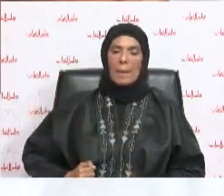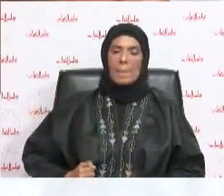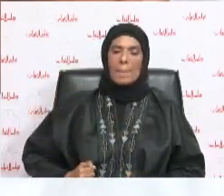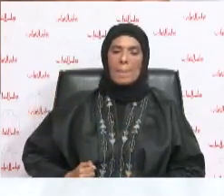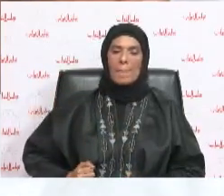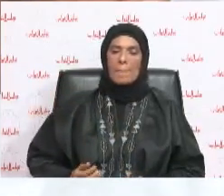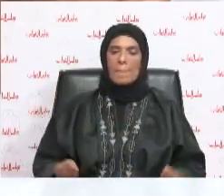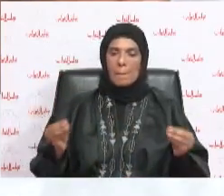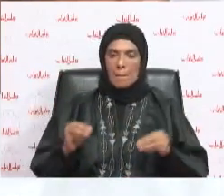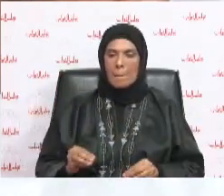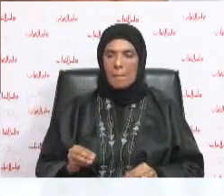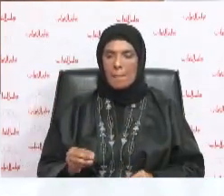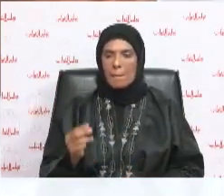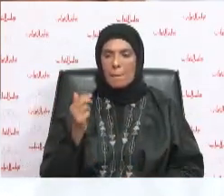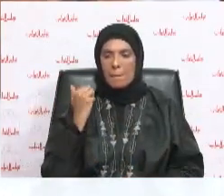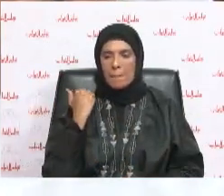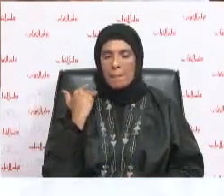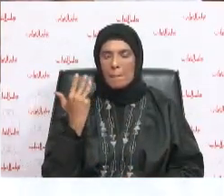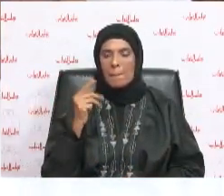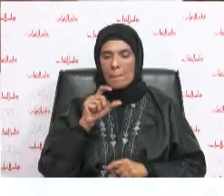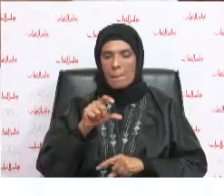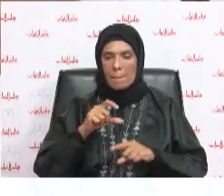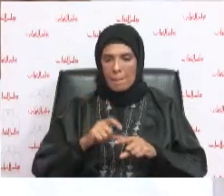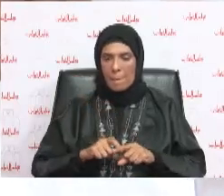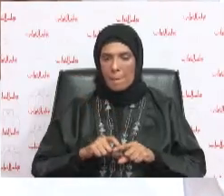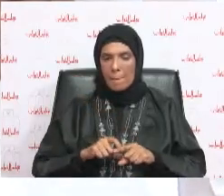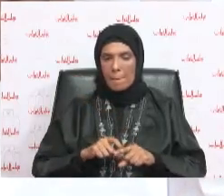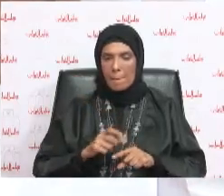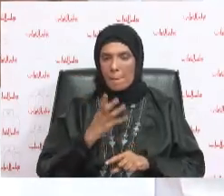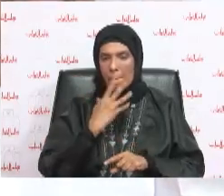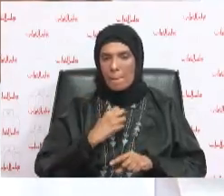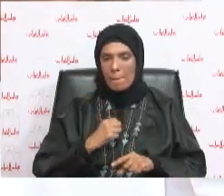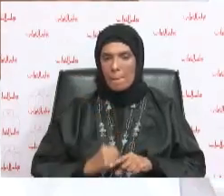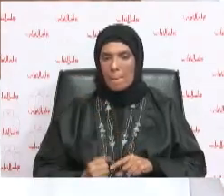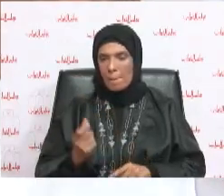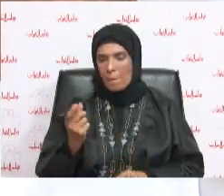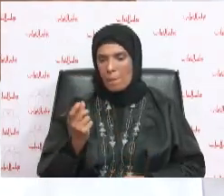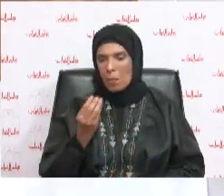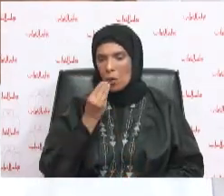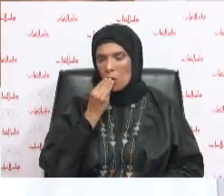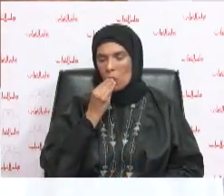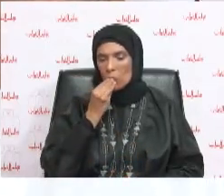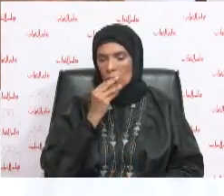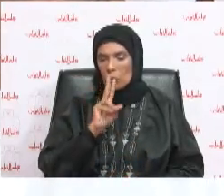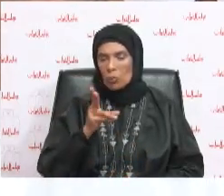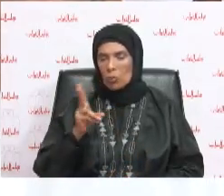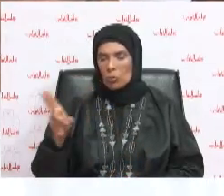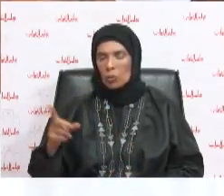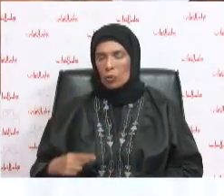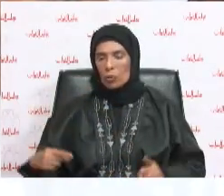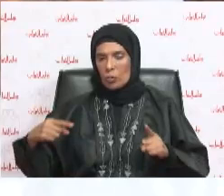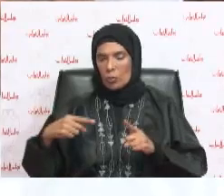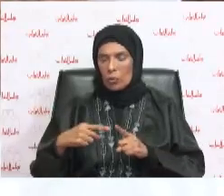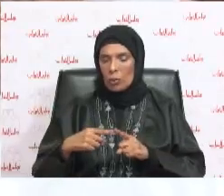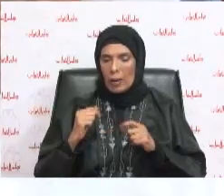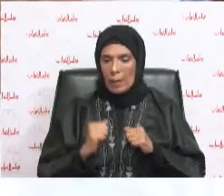أكثر من 90% من احتياجاتها من المواد الغذائية، كما تهدف أيضا إلى